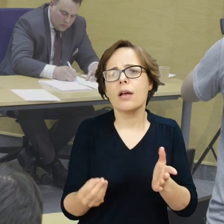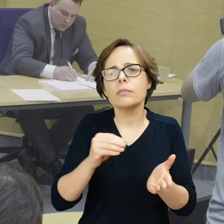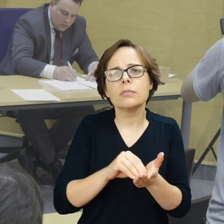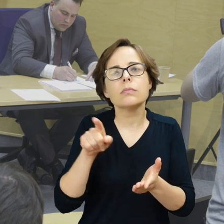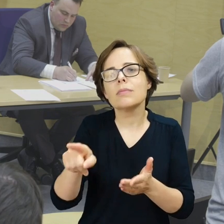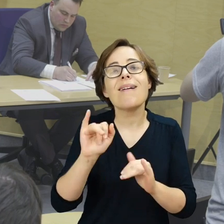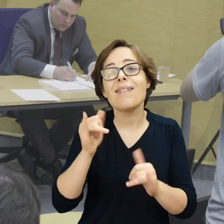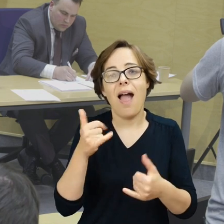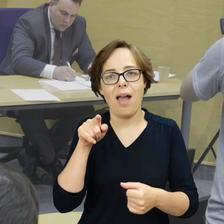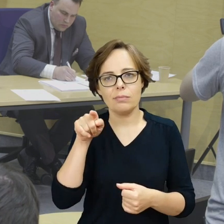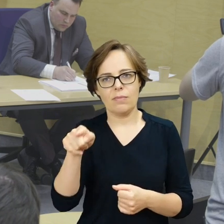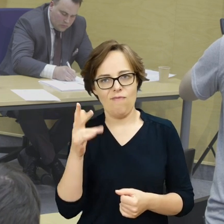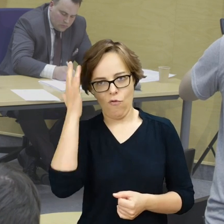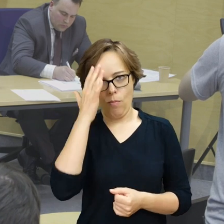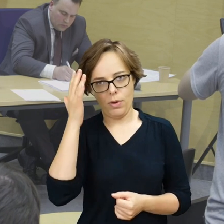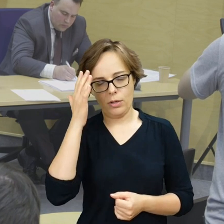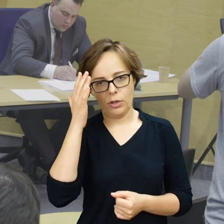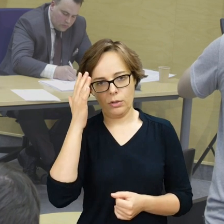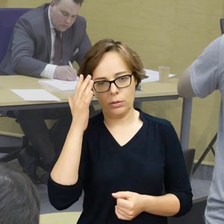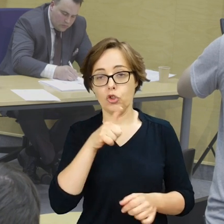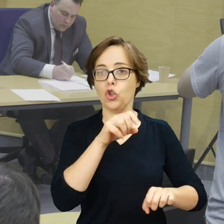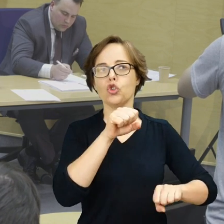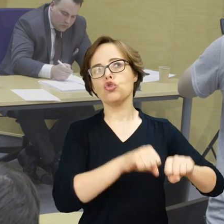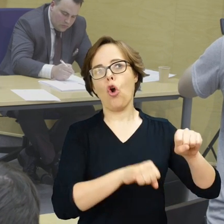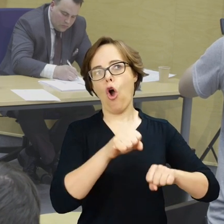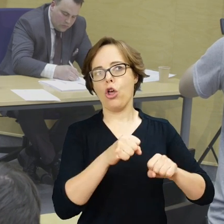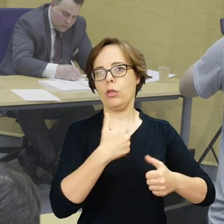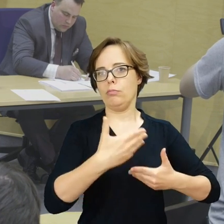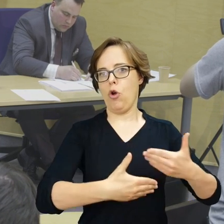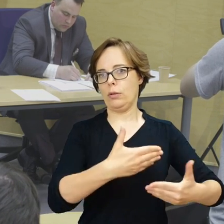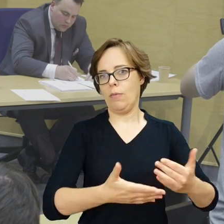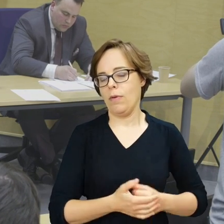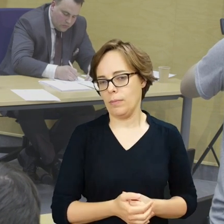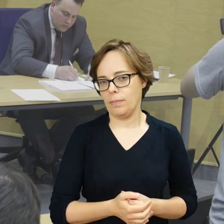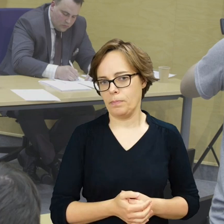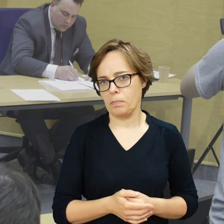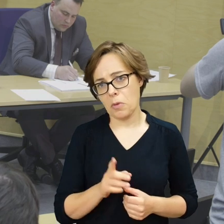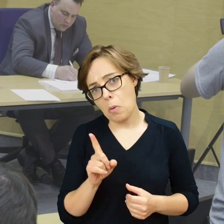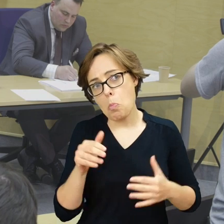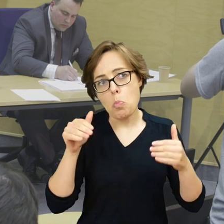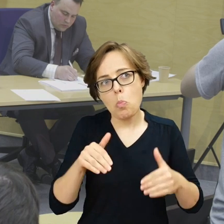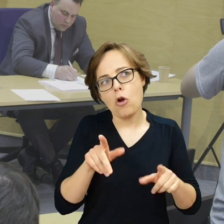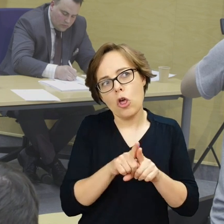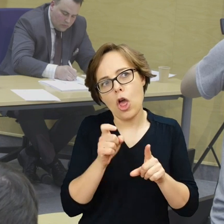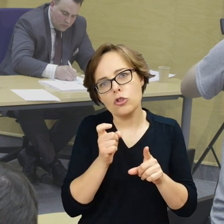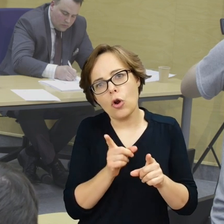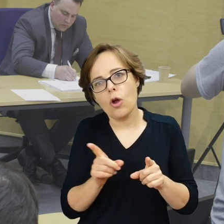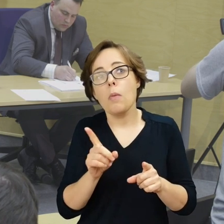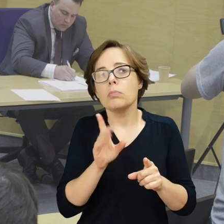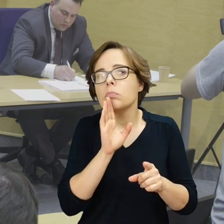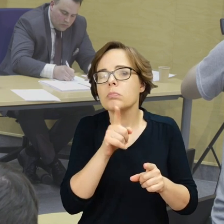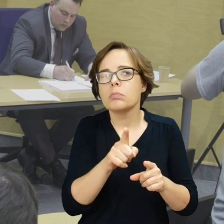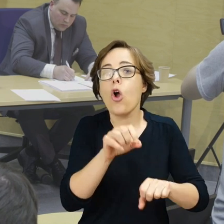sobie postępowanie sądowe, a może nawet spróbujmy też pewnego off-spinu, może przedsądowe, tak